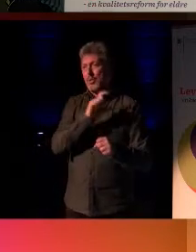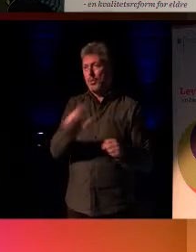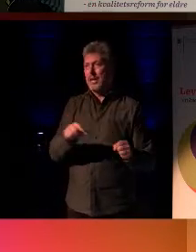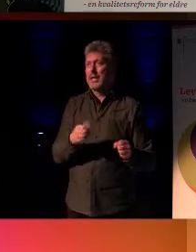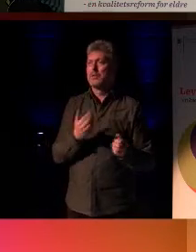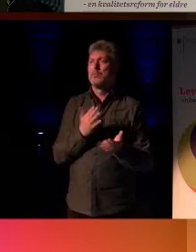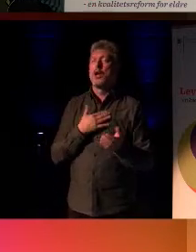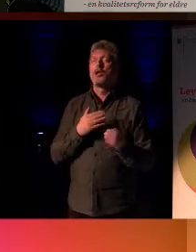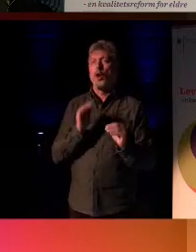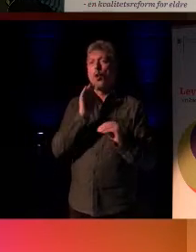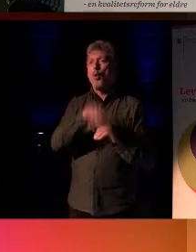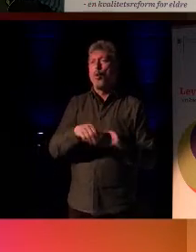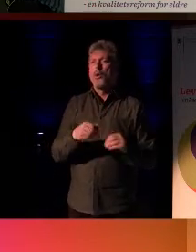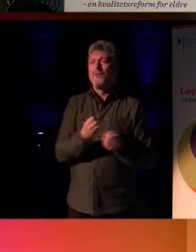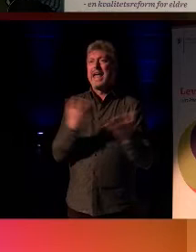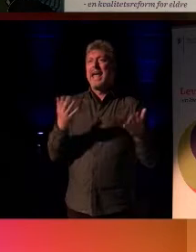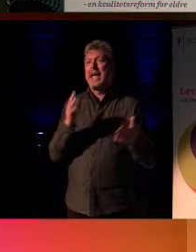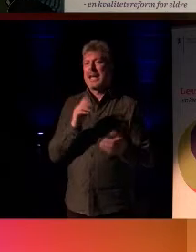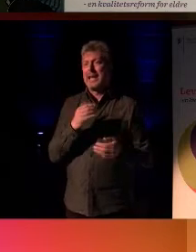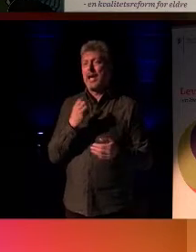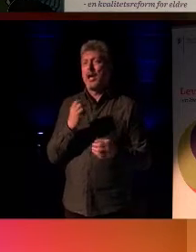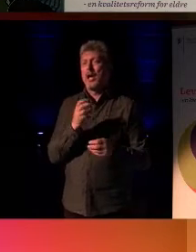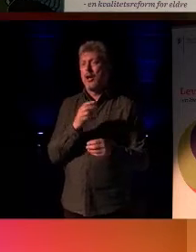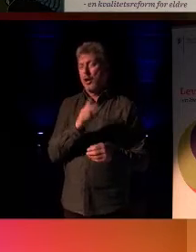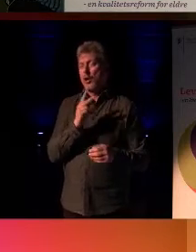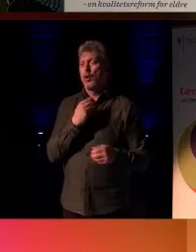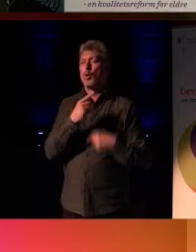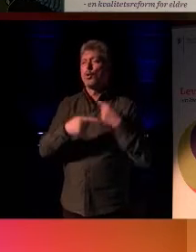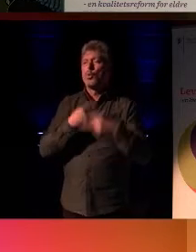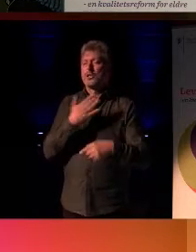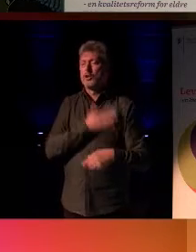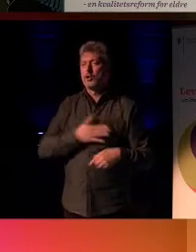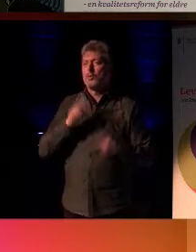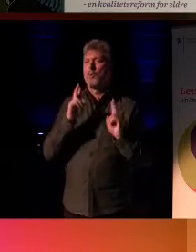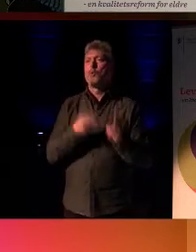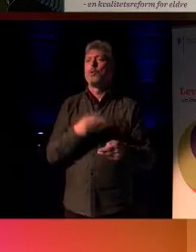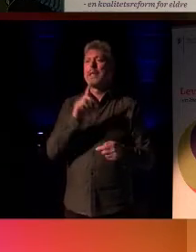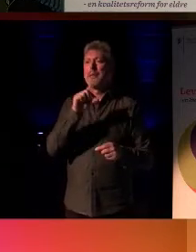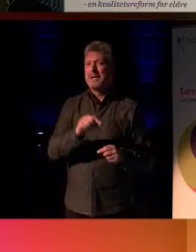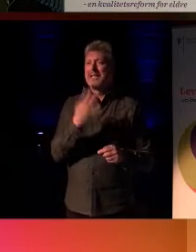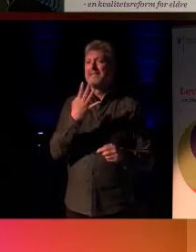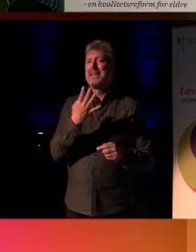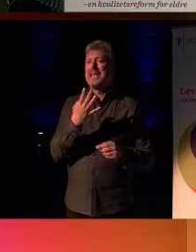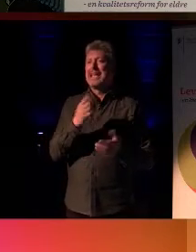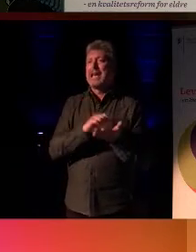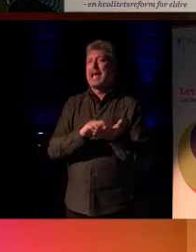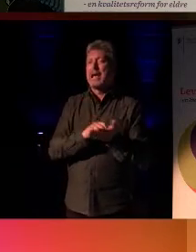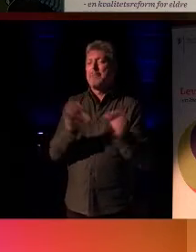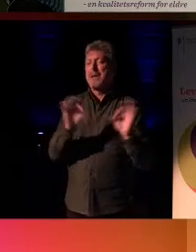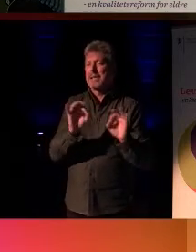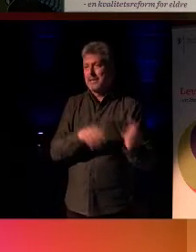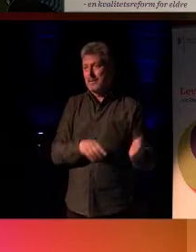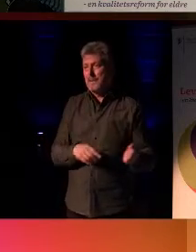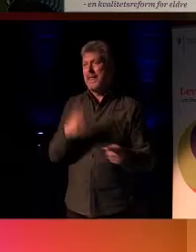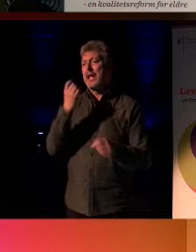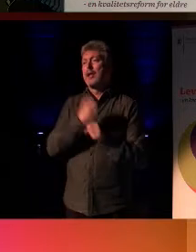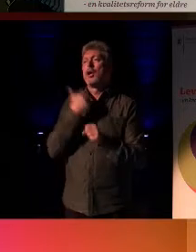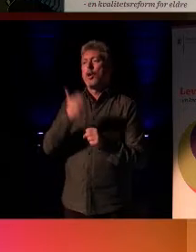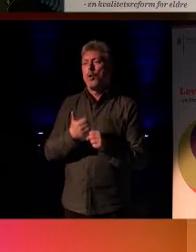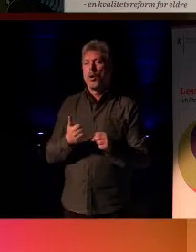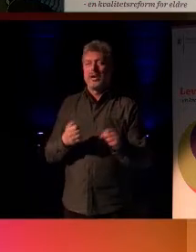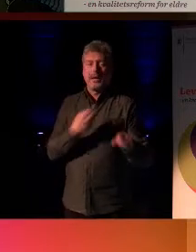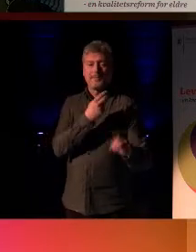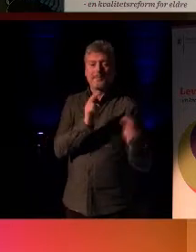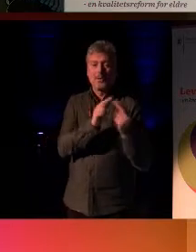mer enn én kronisk sykdom og brukte minst 4 legemidler. En gang i året skulle kontaktsykepleieren møte hos